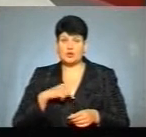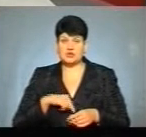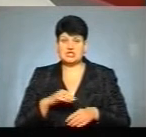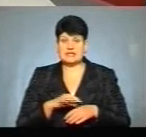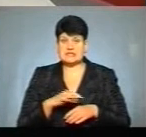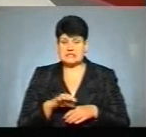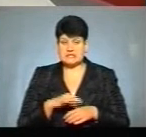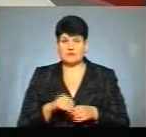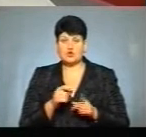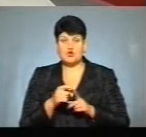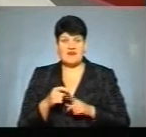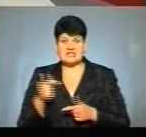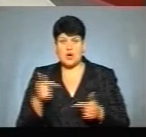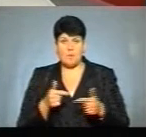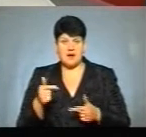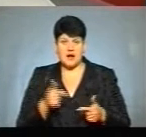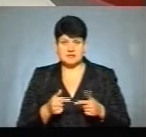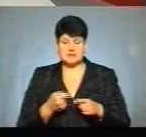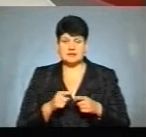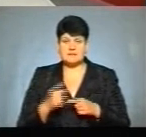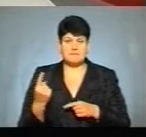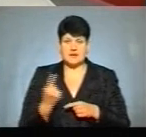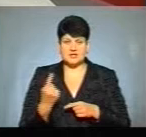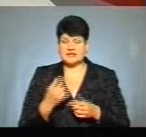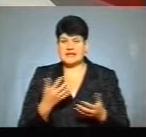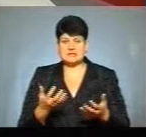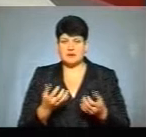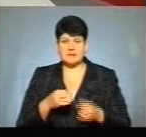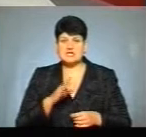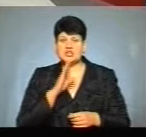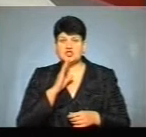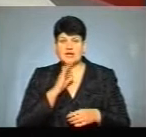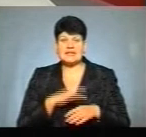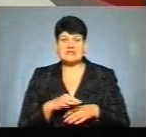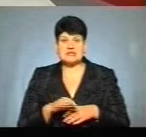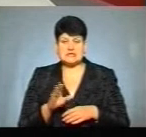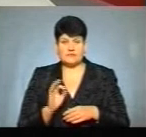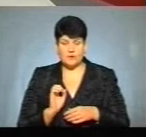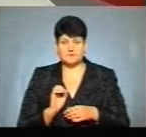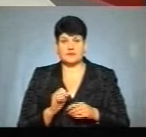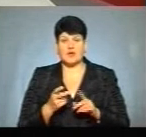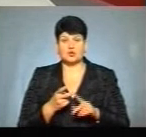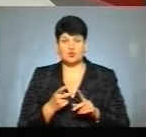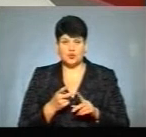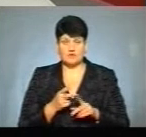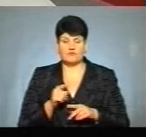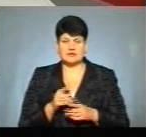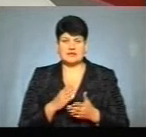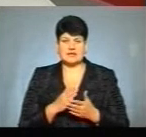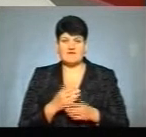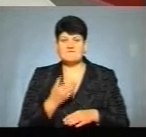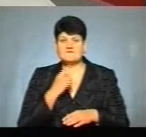оці словесні образи, вони, перше, не сприймаються жінками як насилля, це раз, а по-друге, вони їх дуже